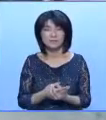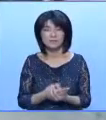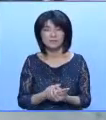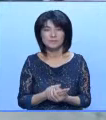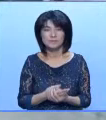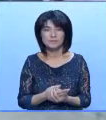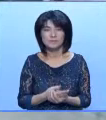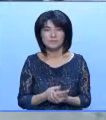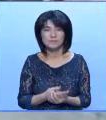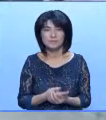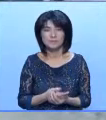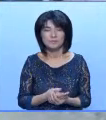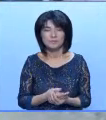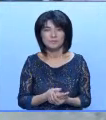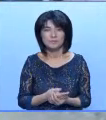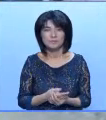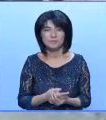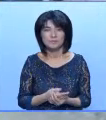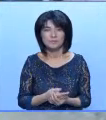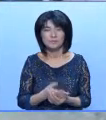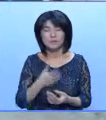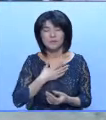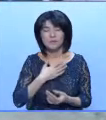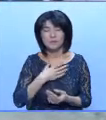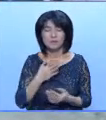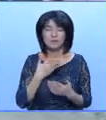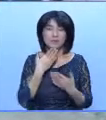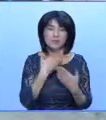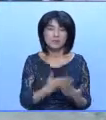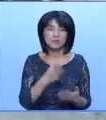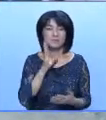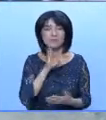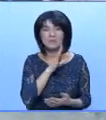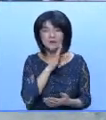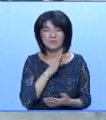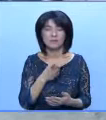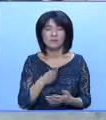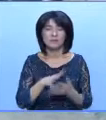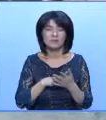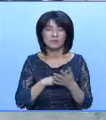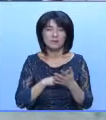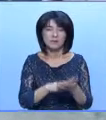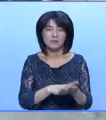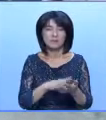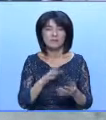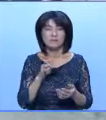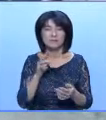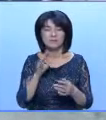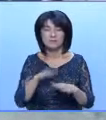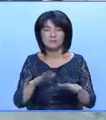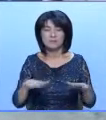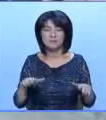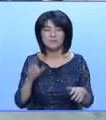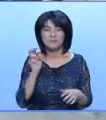Ко мне обратилась мама. Маған мүмкіндігі шектеулі баланың анасы өтініш тастады. Баласының трамвайға отырып,